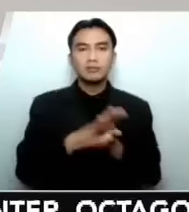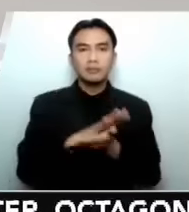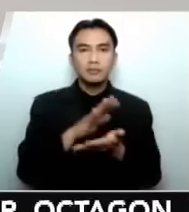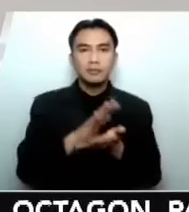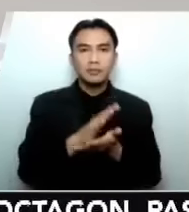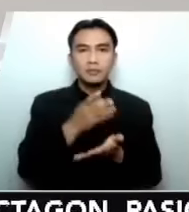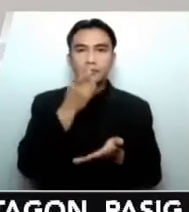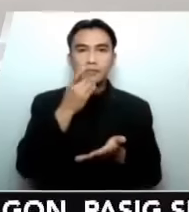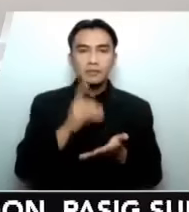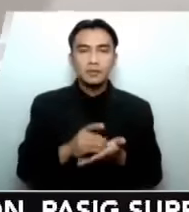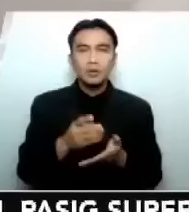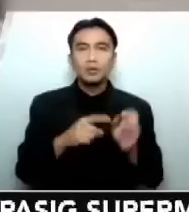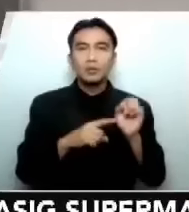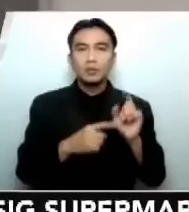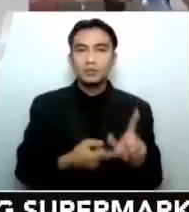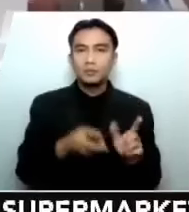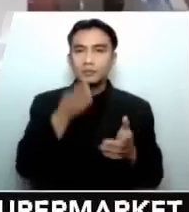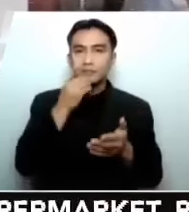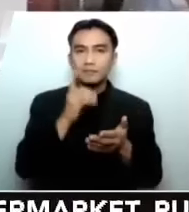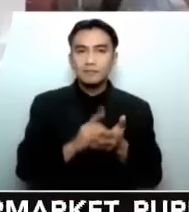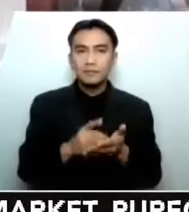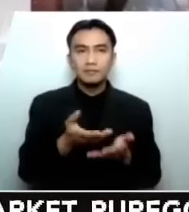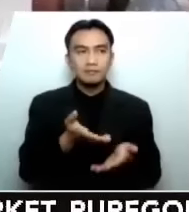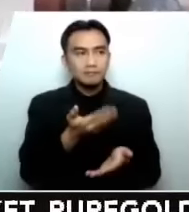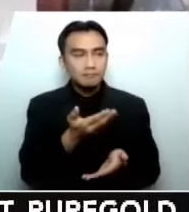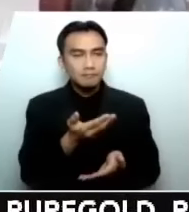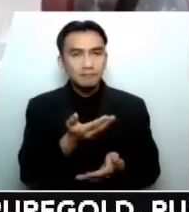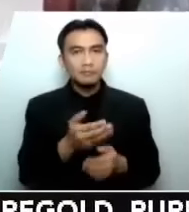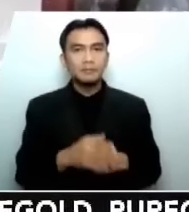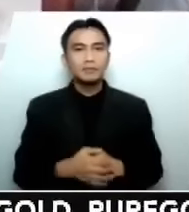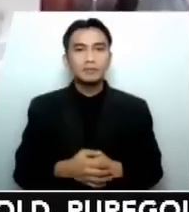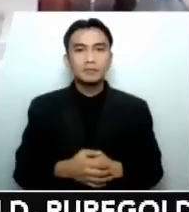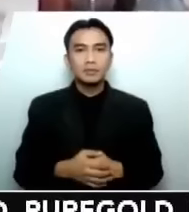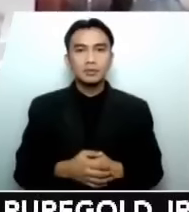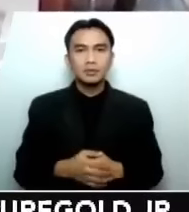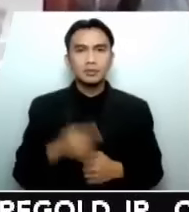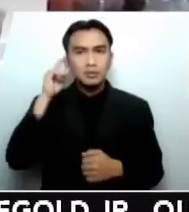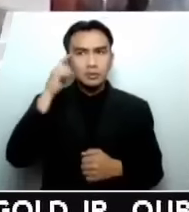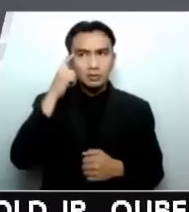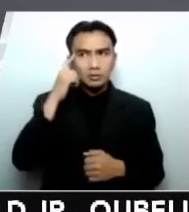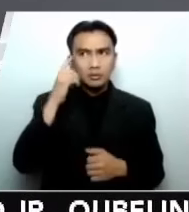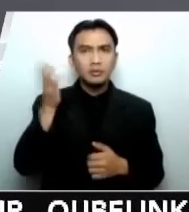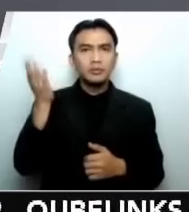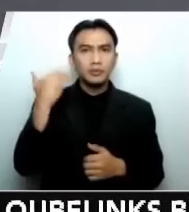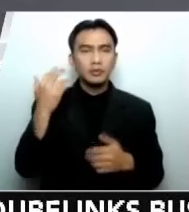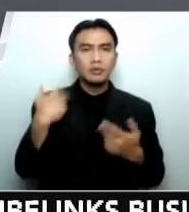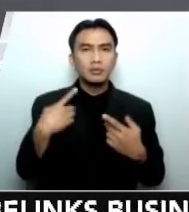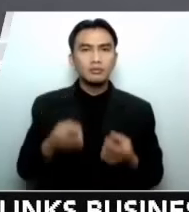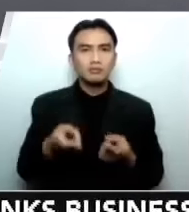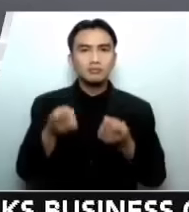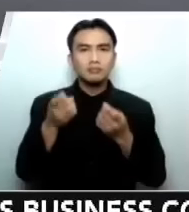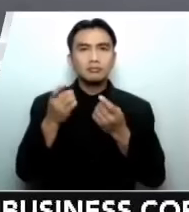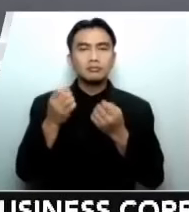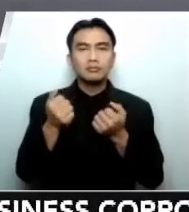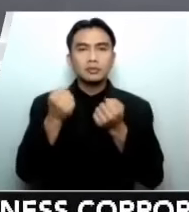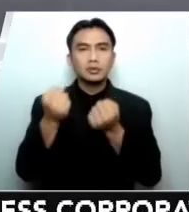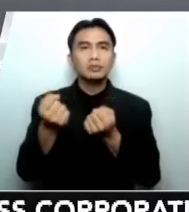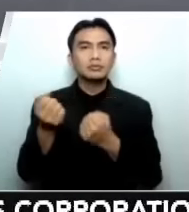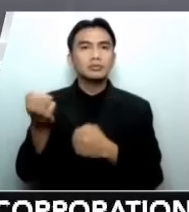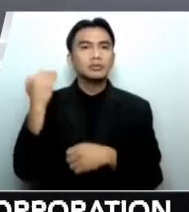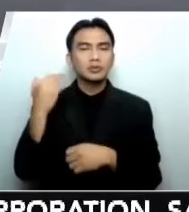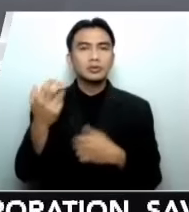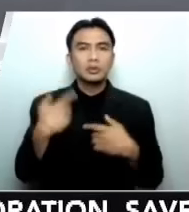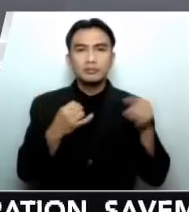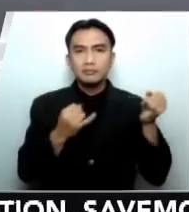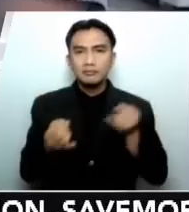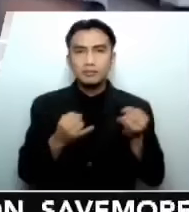mga dokumento. Nagtataka siya, gayong pareho lang daw ang mga sinumiti nilang dokumento sa mga nakaraang import niya.